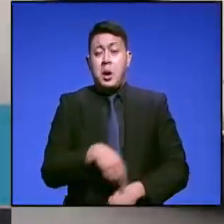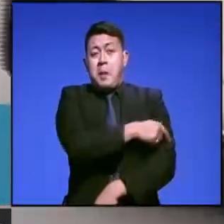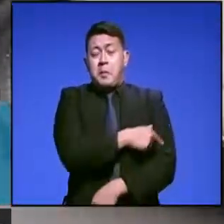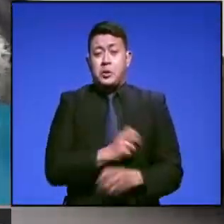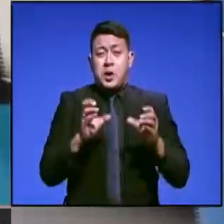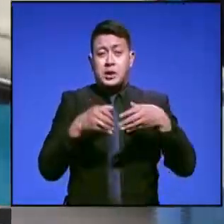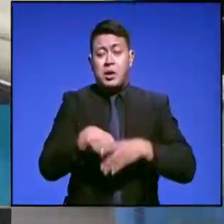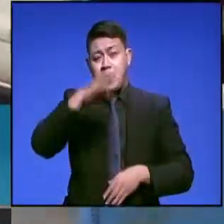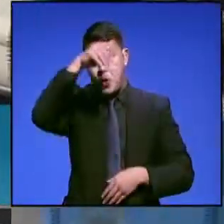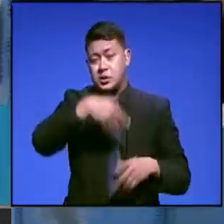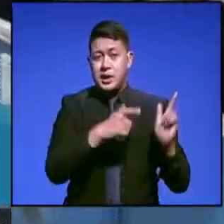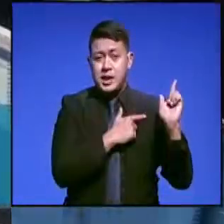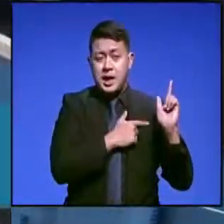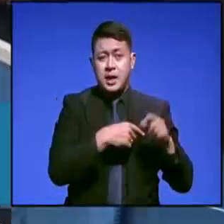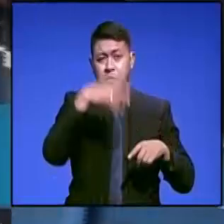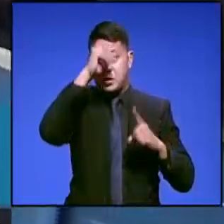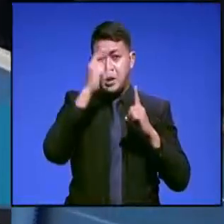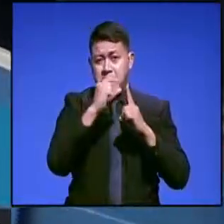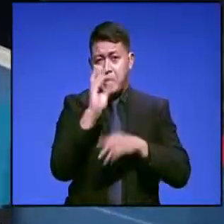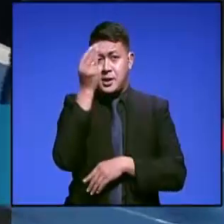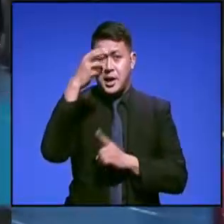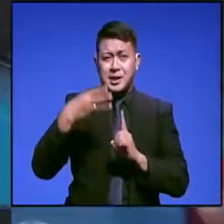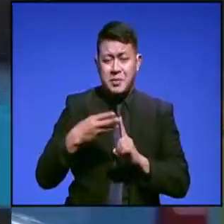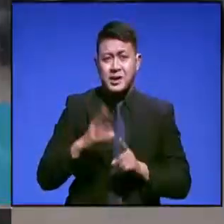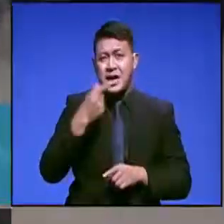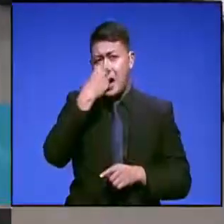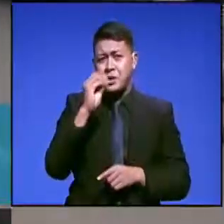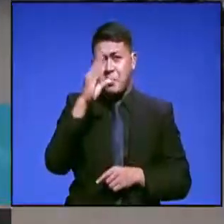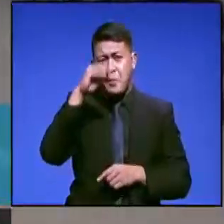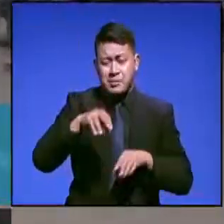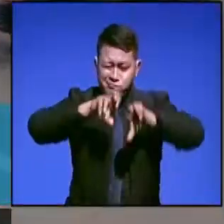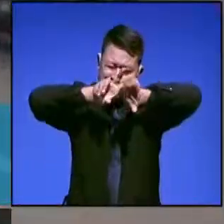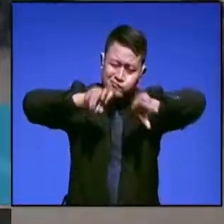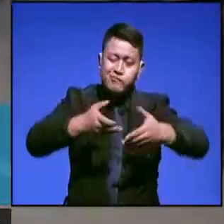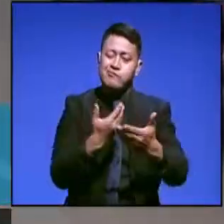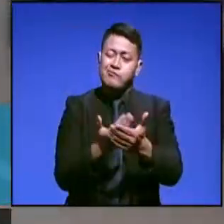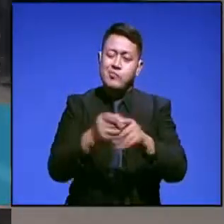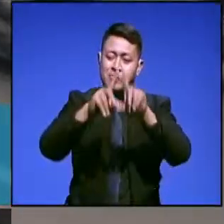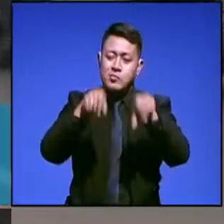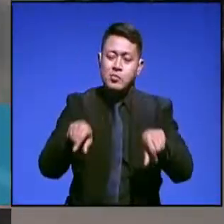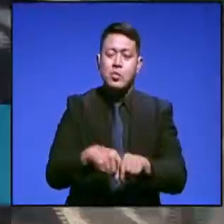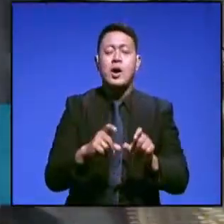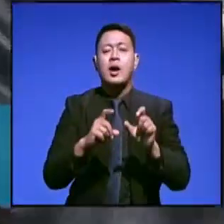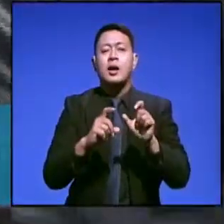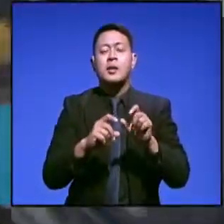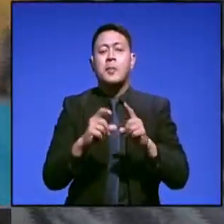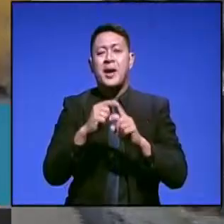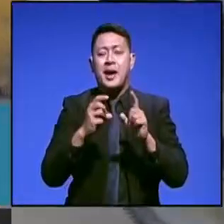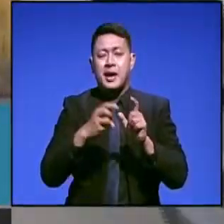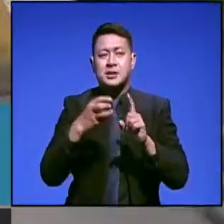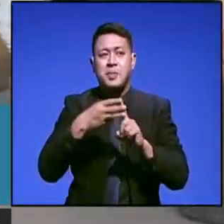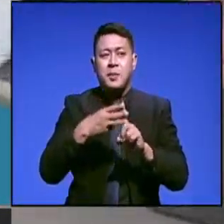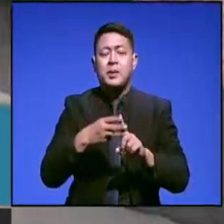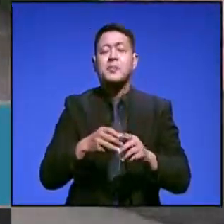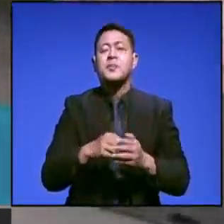Petugas gabungan Polri, TNI, Satpol PP Jakarta Barat Kamis pagi menggelar pemeriksaan PSBB di Kalideres Jakarta Barat.